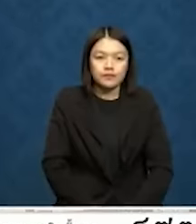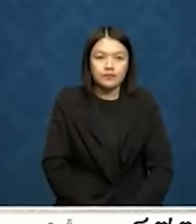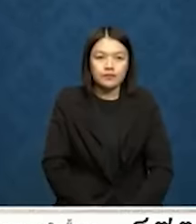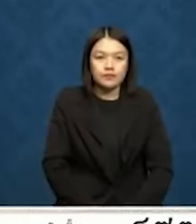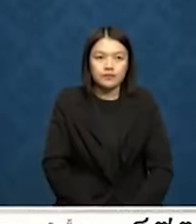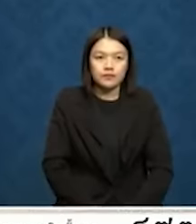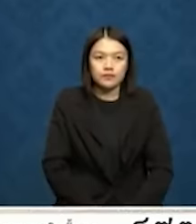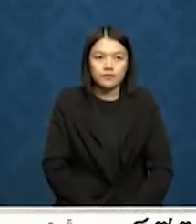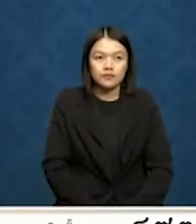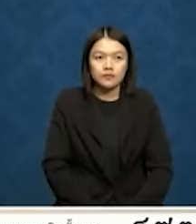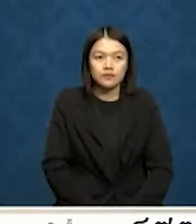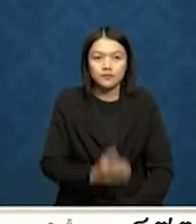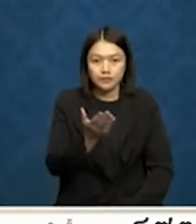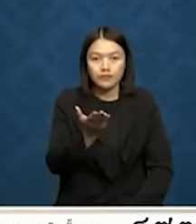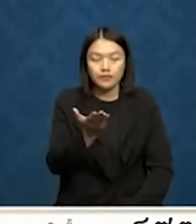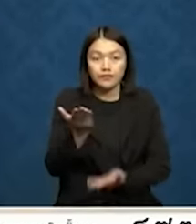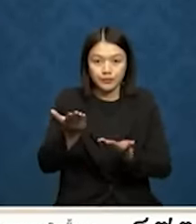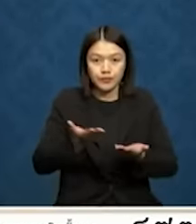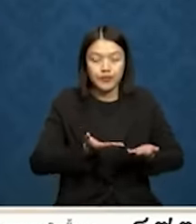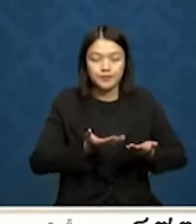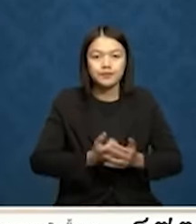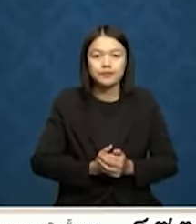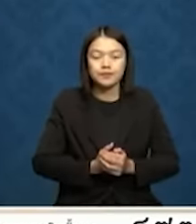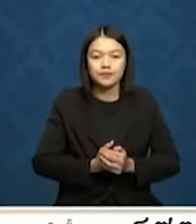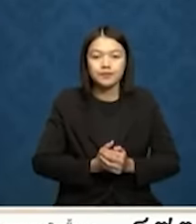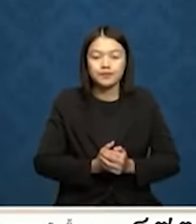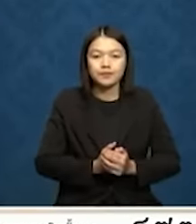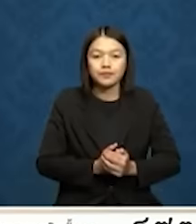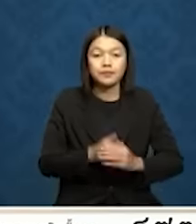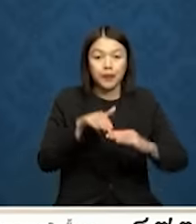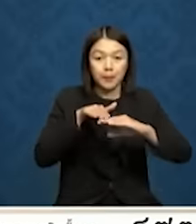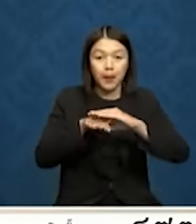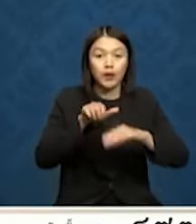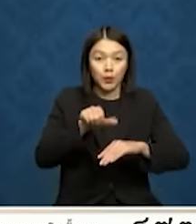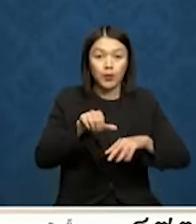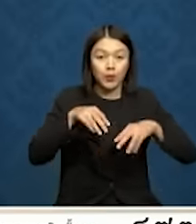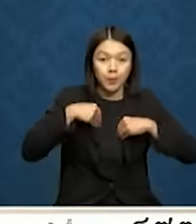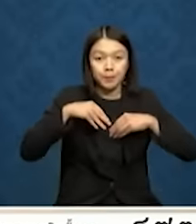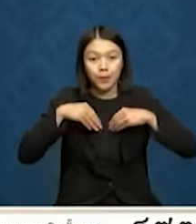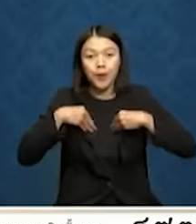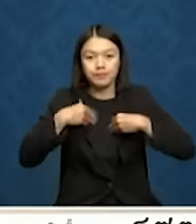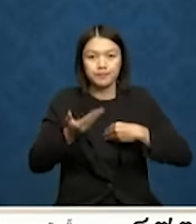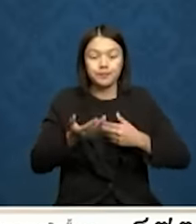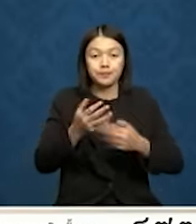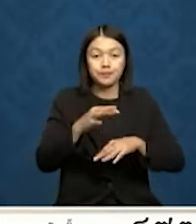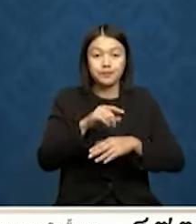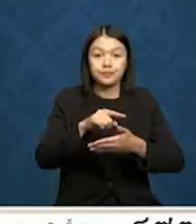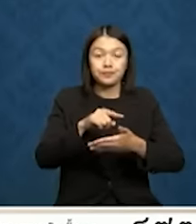เชิญครับท่านสมาชิกครับเราถึงขั้นตอนที่จะลงมติเลือกนายกดีครับ